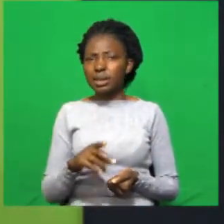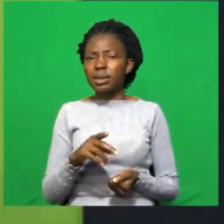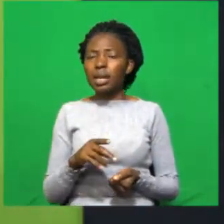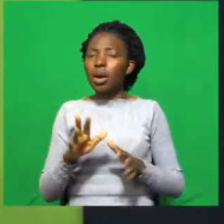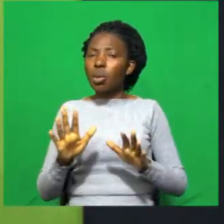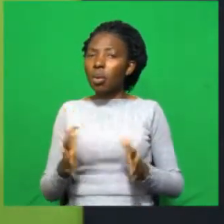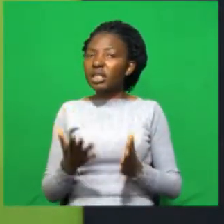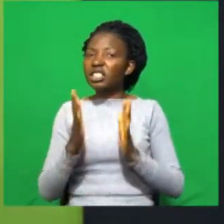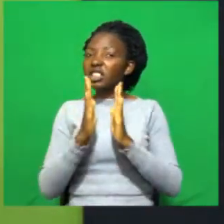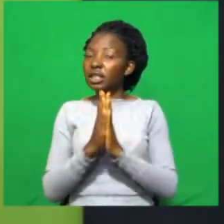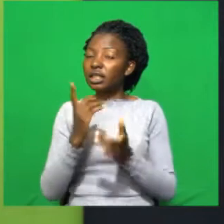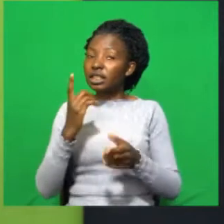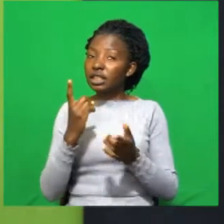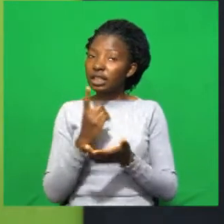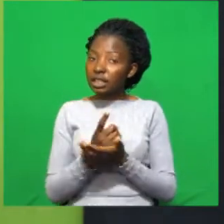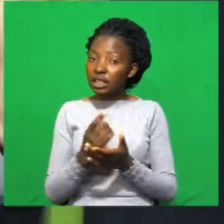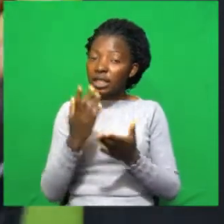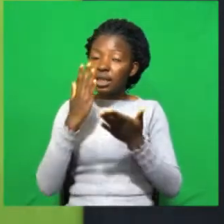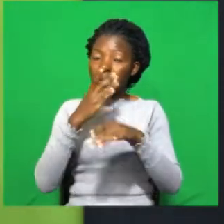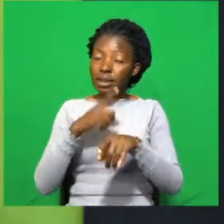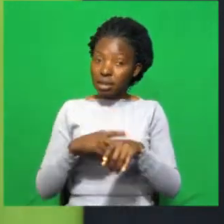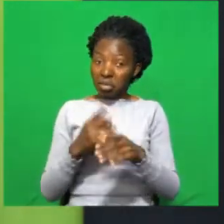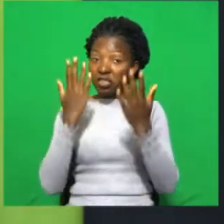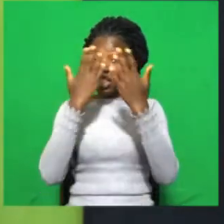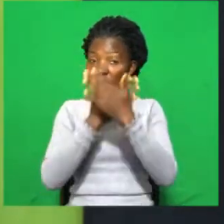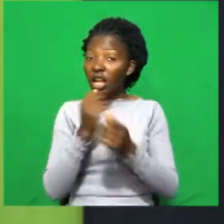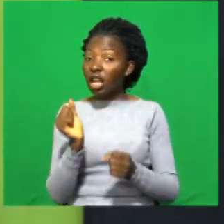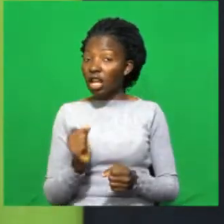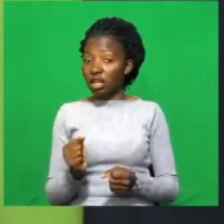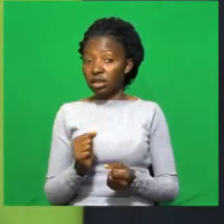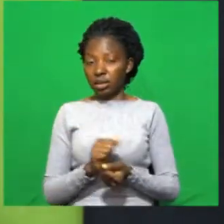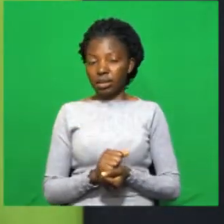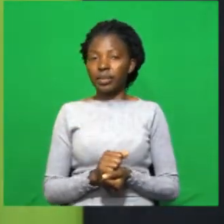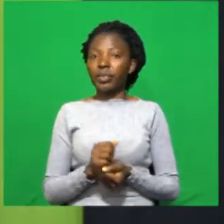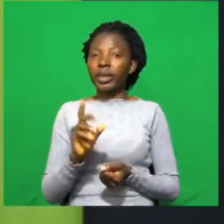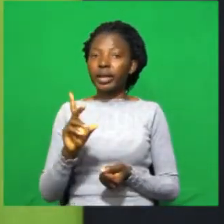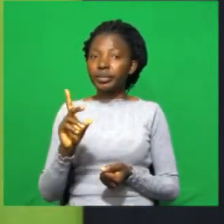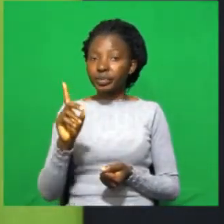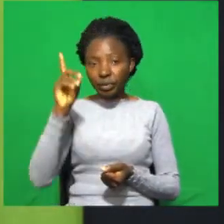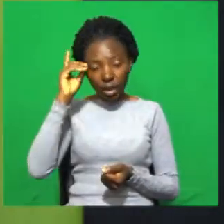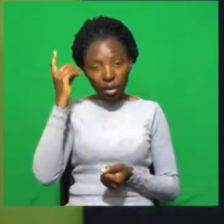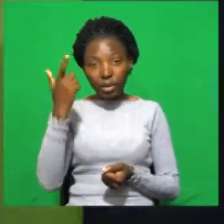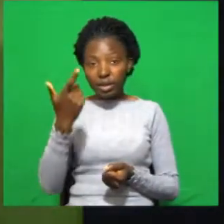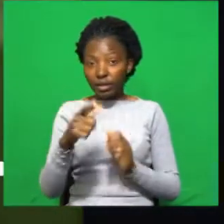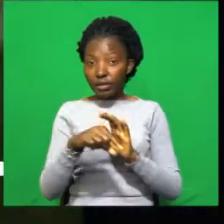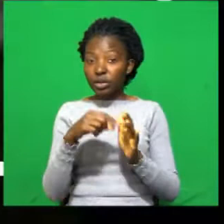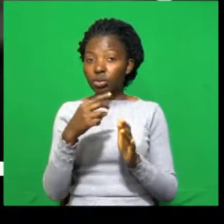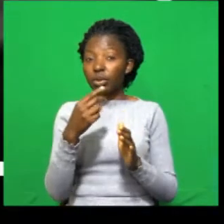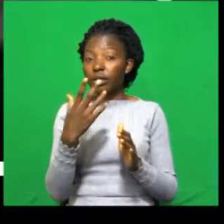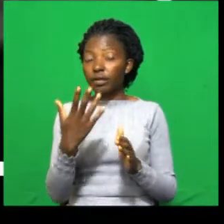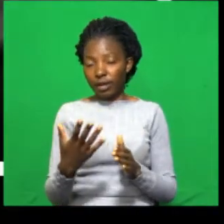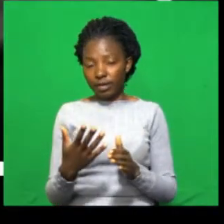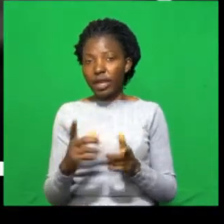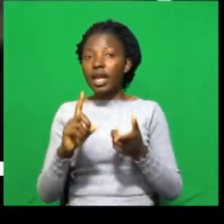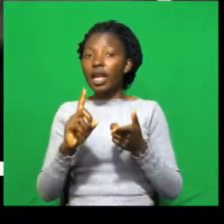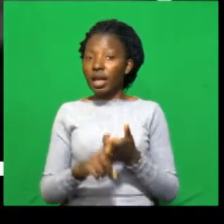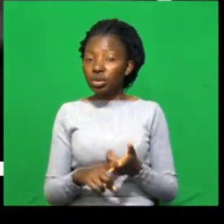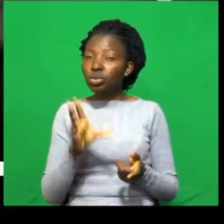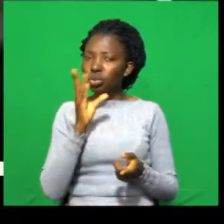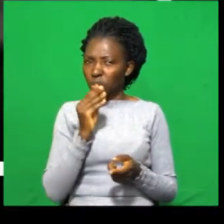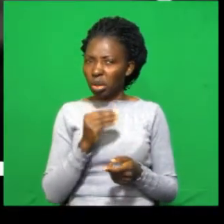chimiro chechechi mazuva emadhaki ages chioneke zvechinge chave. Daniel 7 verse 25 verse ya 25. Yes.